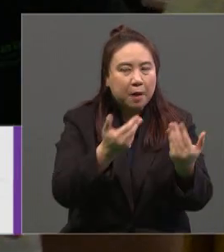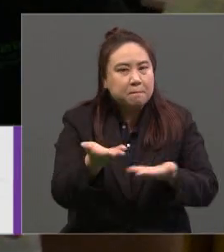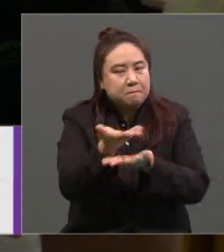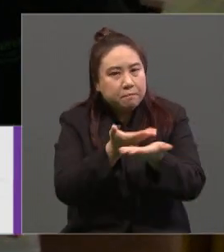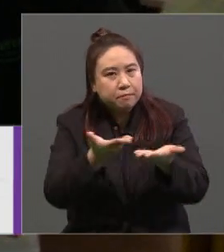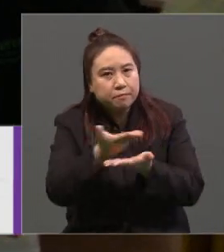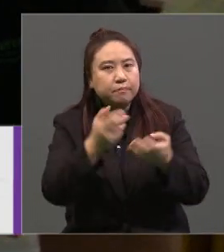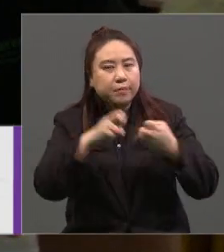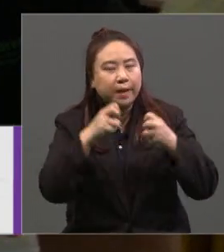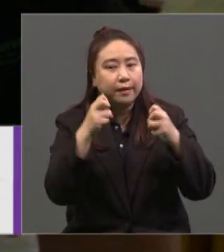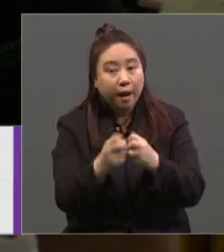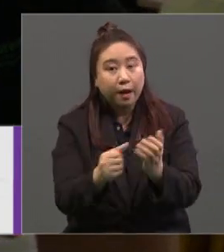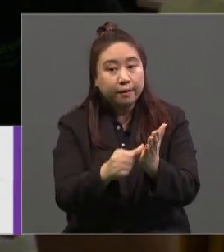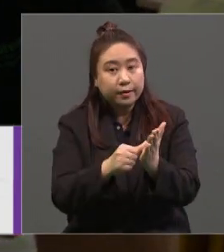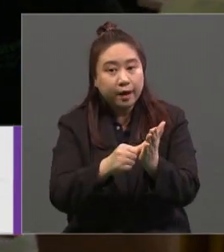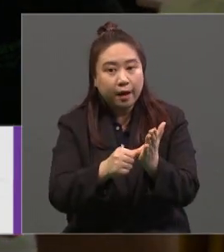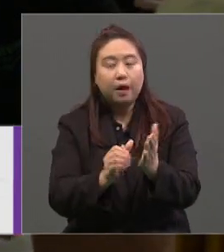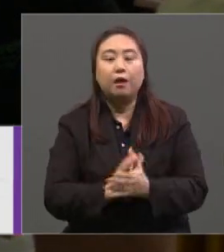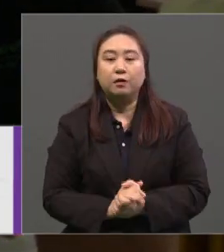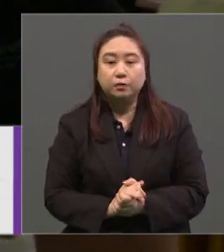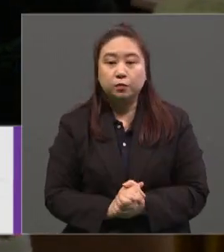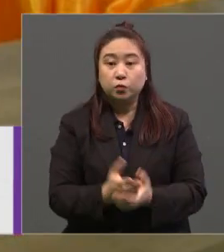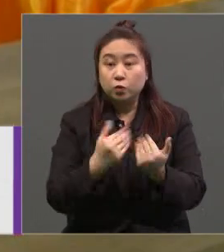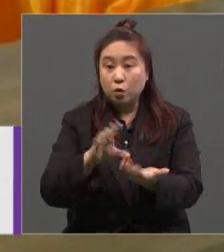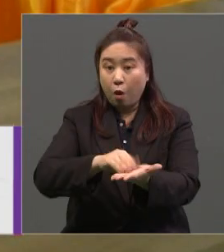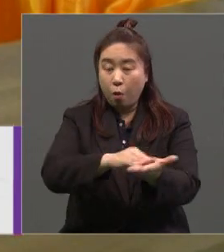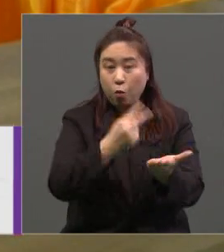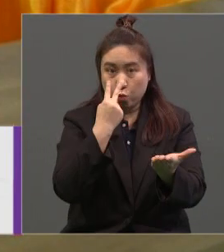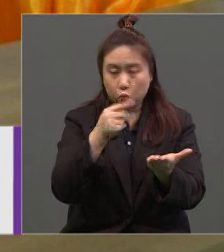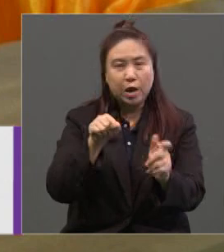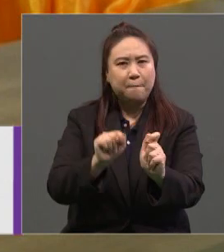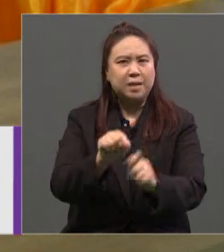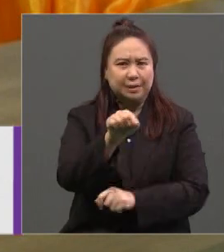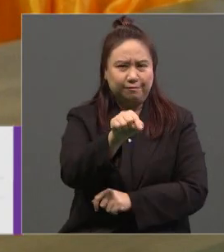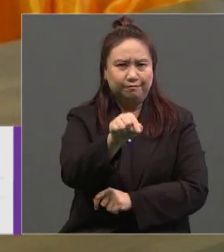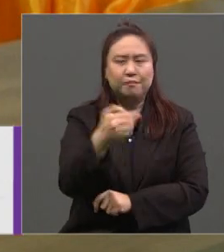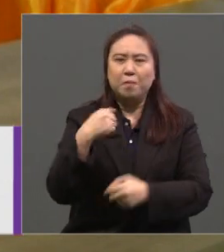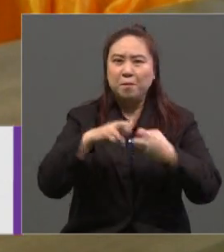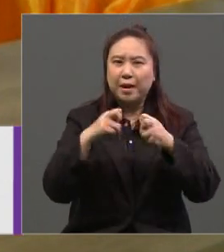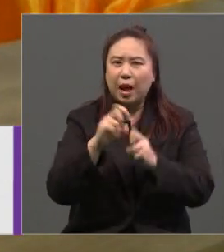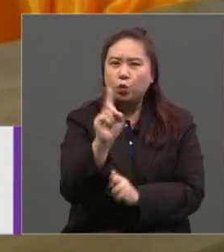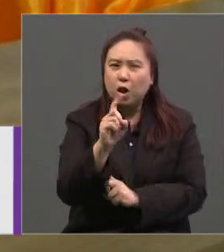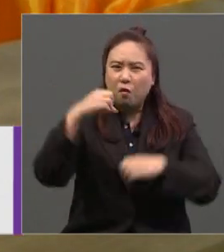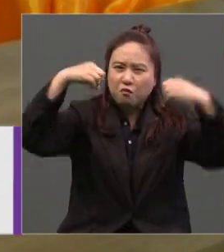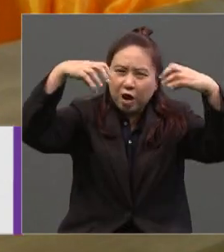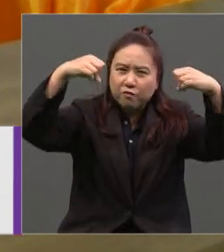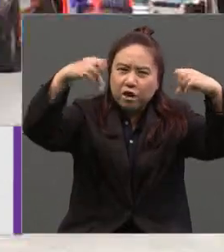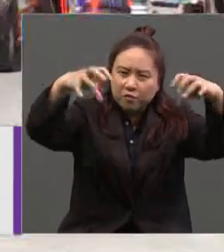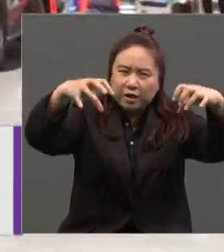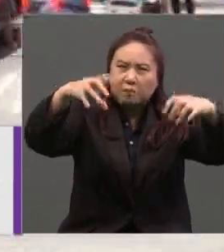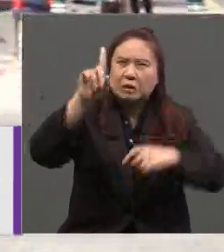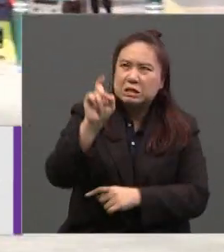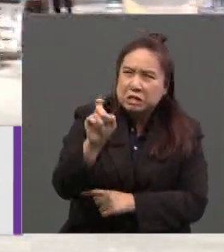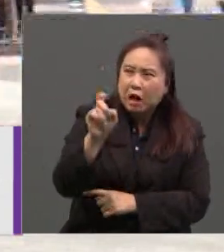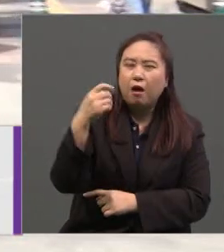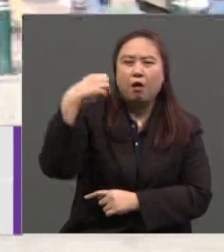การหาแนวทางในการแก้ไขปัญหาซึ่งจากข้อมูลเนี่ยก็พบว่าเขตสาทรเนี่ยมีปัญหาเรื่องของไฟฟ้าให้แสงสว่างเนี่ยมันช